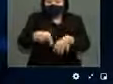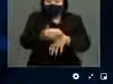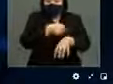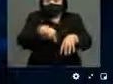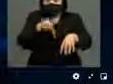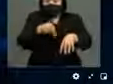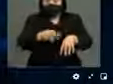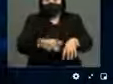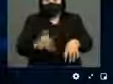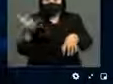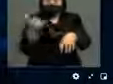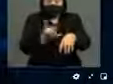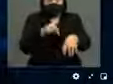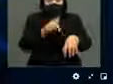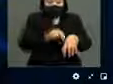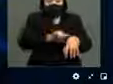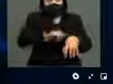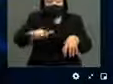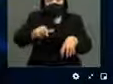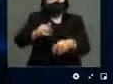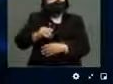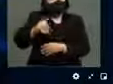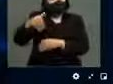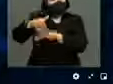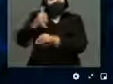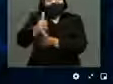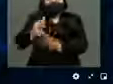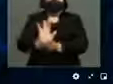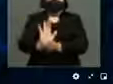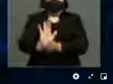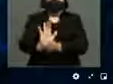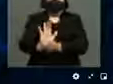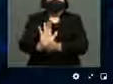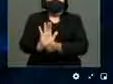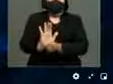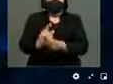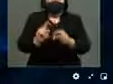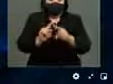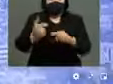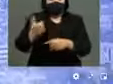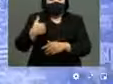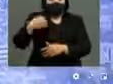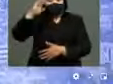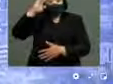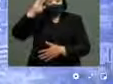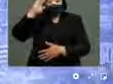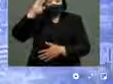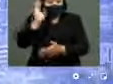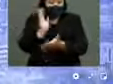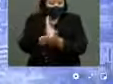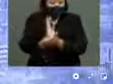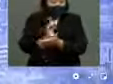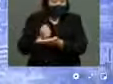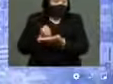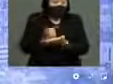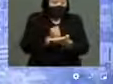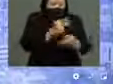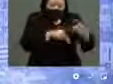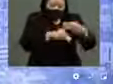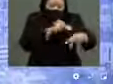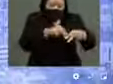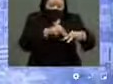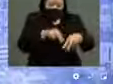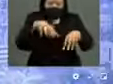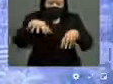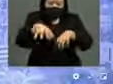ถูกสั่งไม่ให้มีการเคลื่อนย้ายนะครับแล้วก็มีทางฝ่ายของมั่นคงก็เข้าไปช่วยกันดูซึ่งอันนี้ก็ขอความ